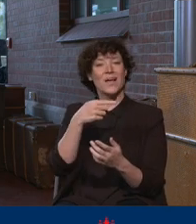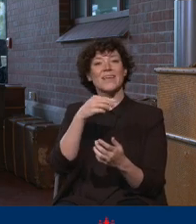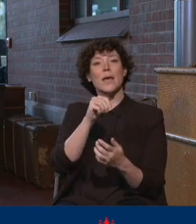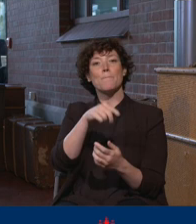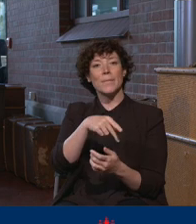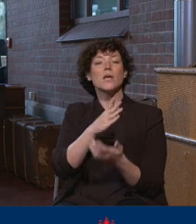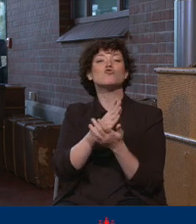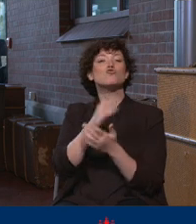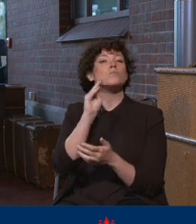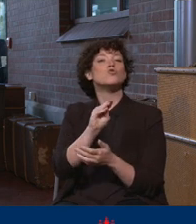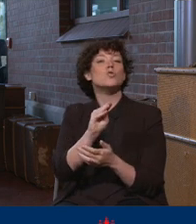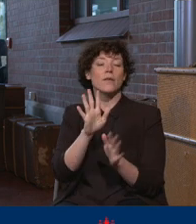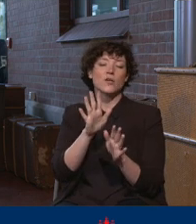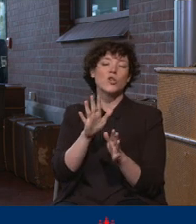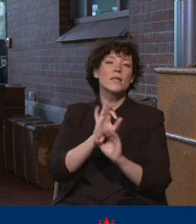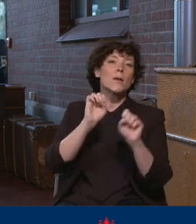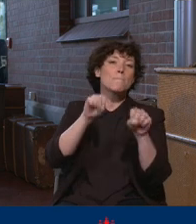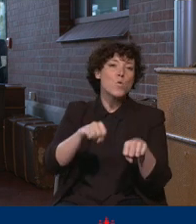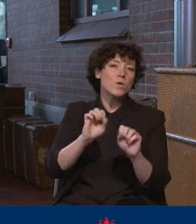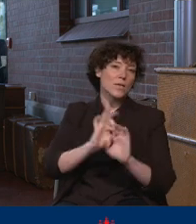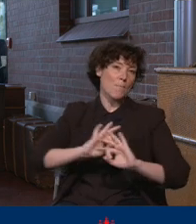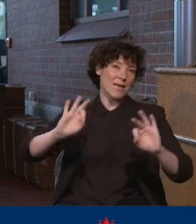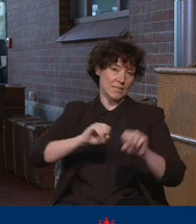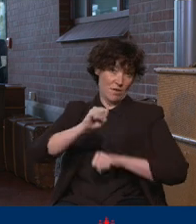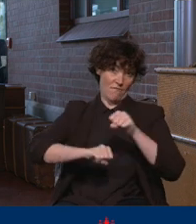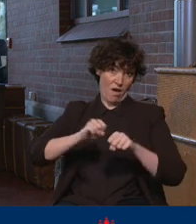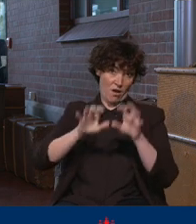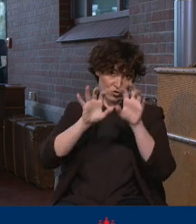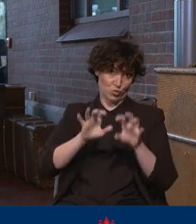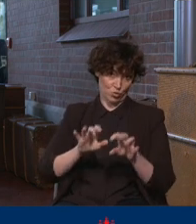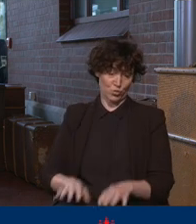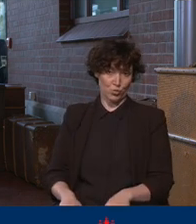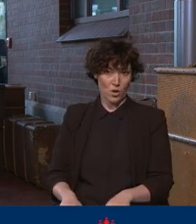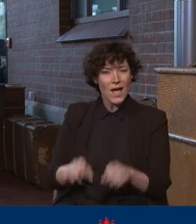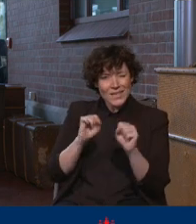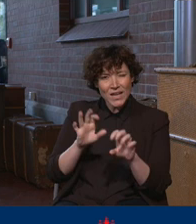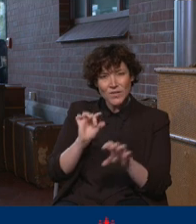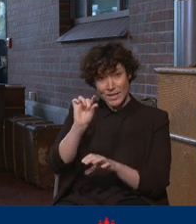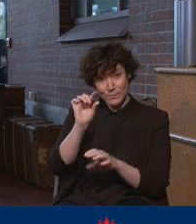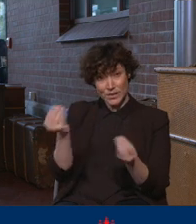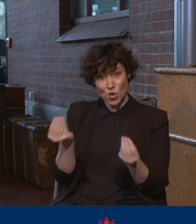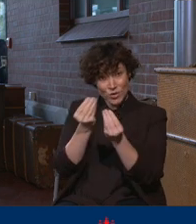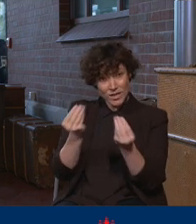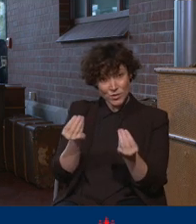frau passt können sie vielleicht dazu noch ein bisschen was sagen das mikro käme von hinten